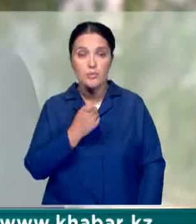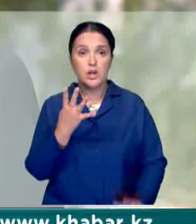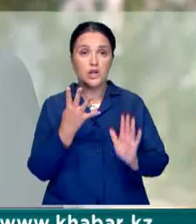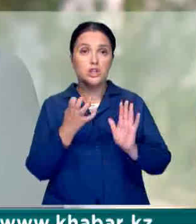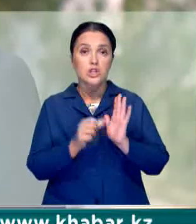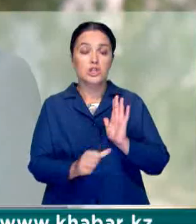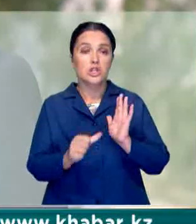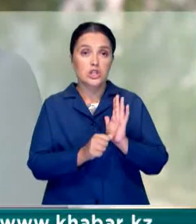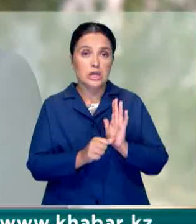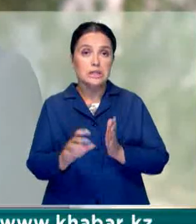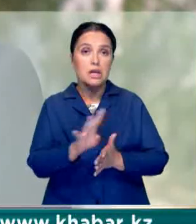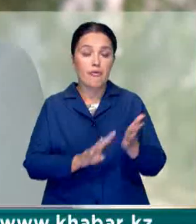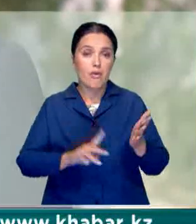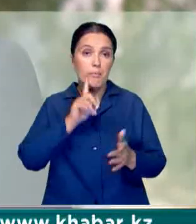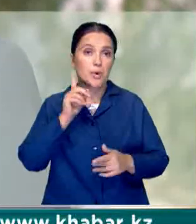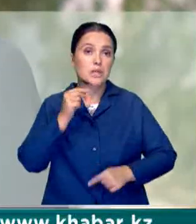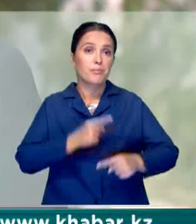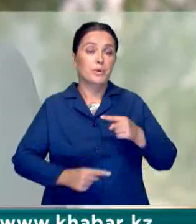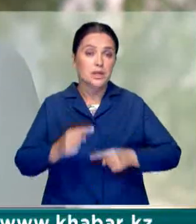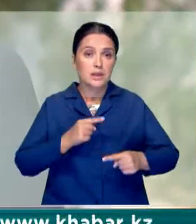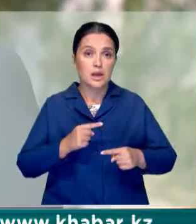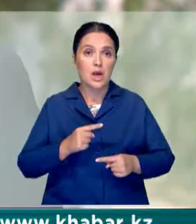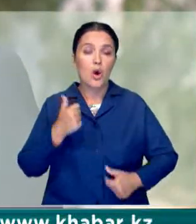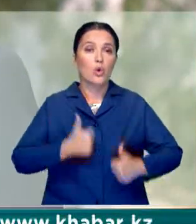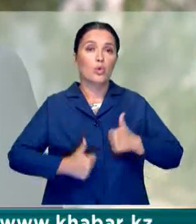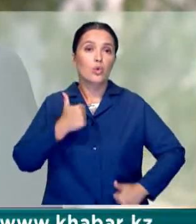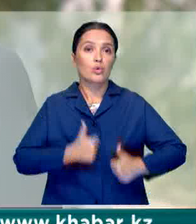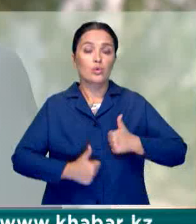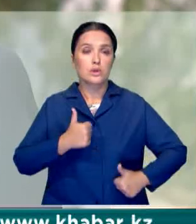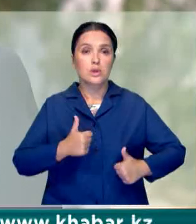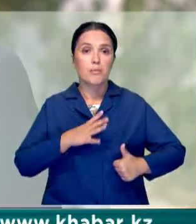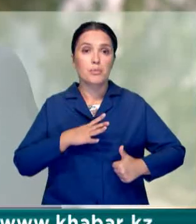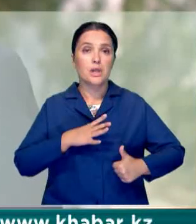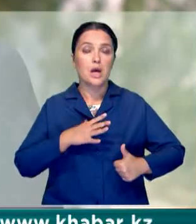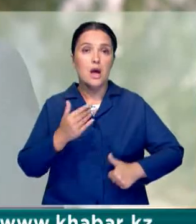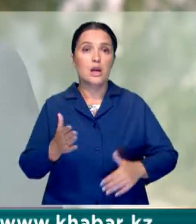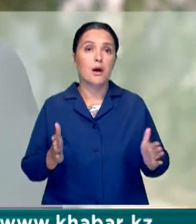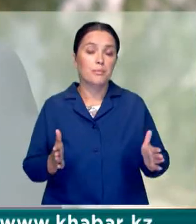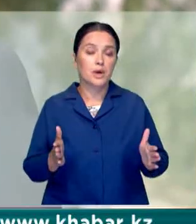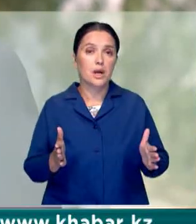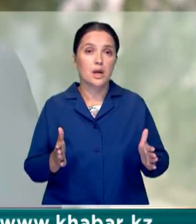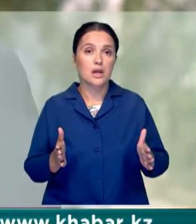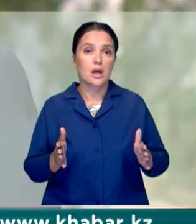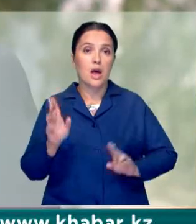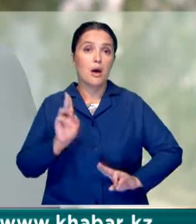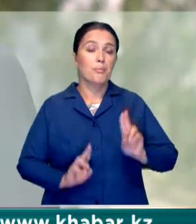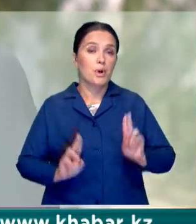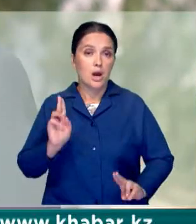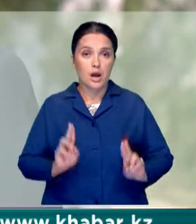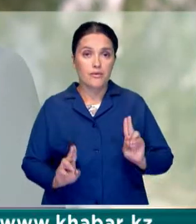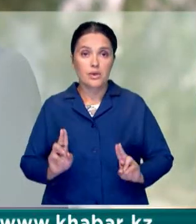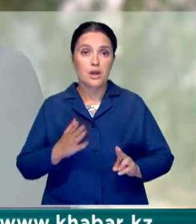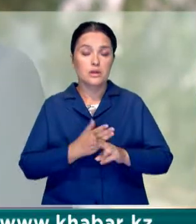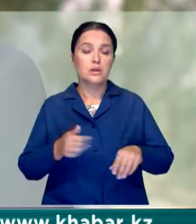466 заявок от молодых предпринимателей. Конкурс проводился в рамках правил, утвержденных